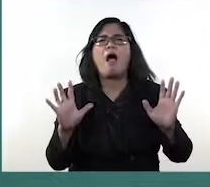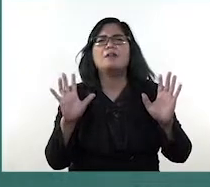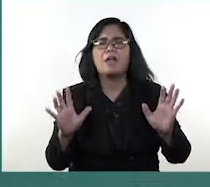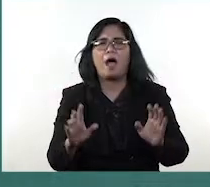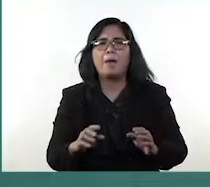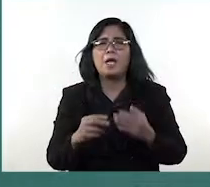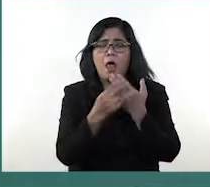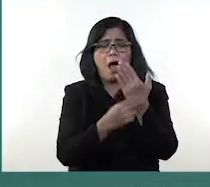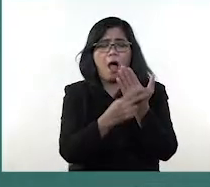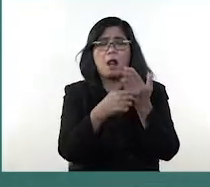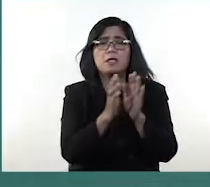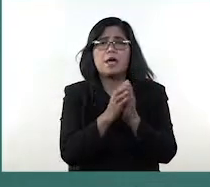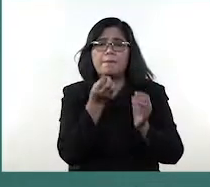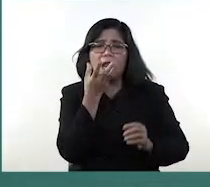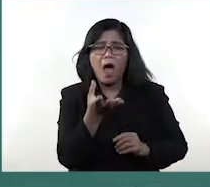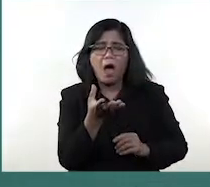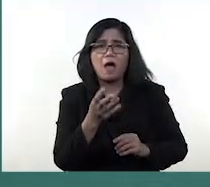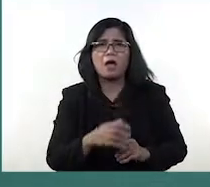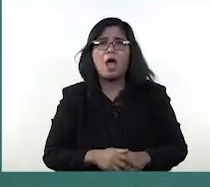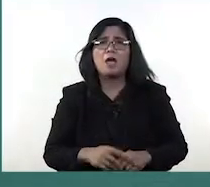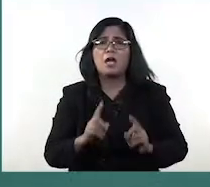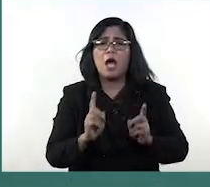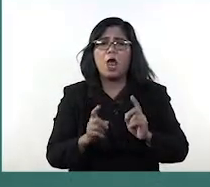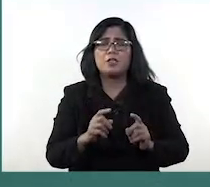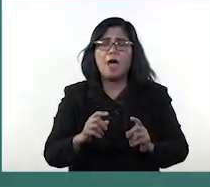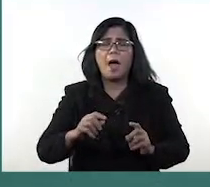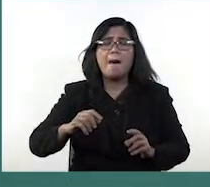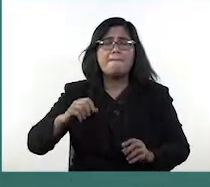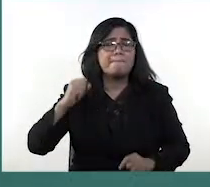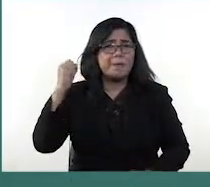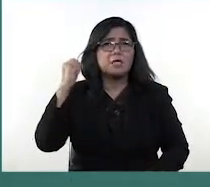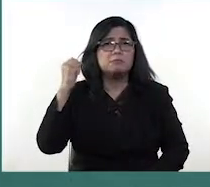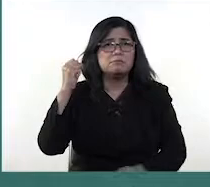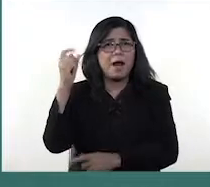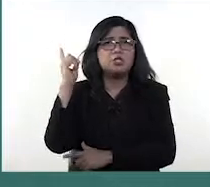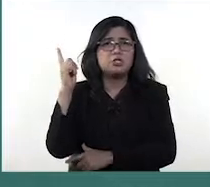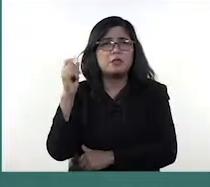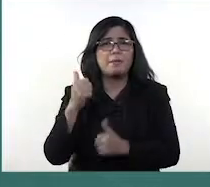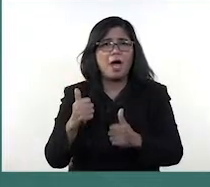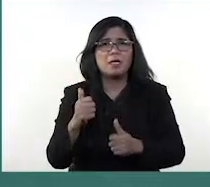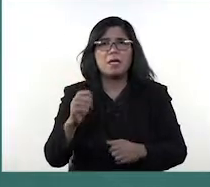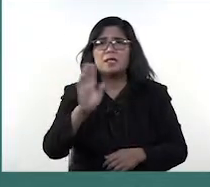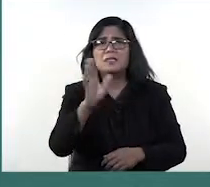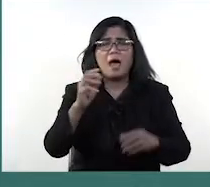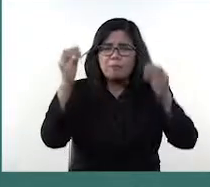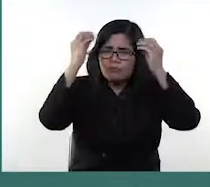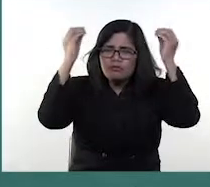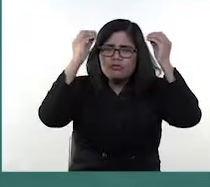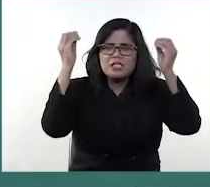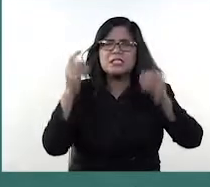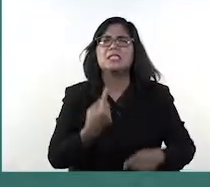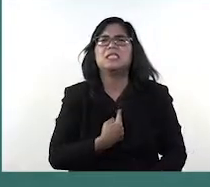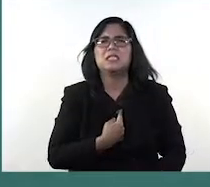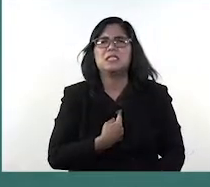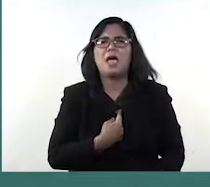Hai pulang kita bilang kalau kita jadi prajurit sampai besoknya sudah berjuang tidak memusingkan dirinya dengan soal-soal penghidupannya sesuai dengan demikian ia berkenan kepada